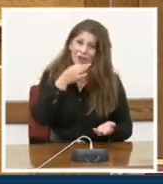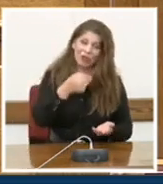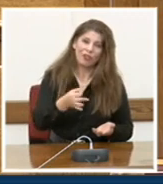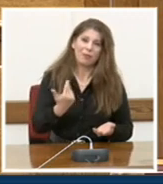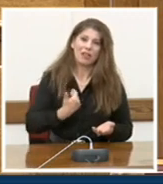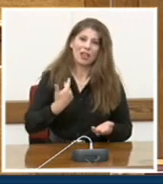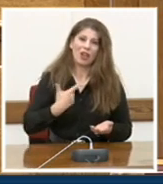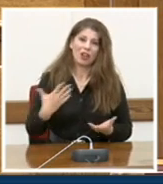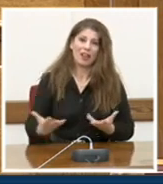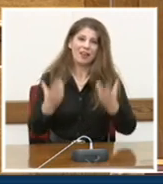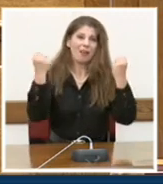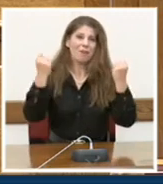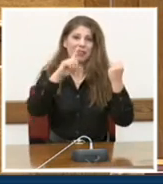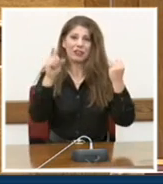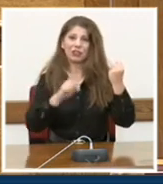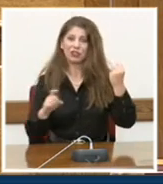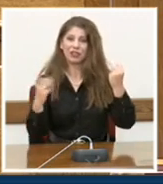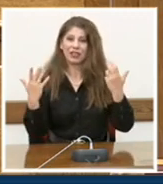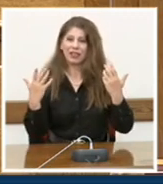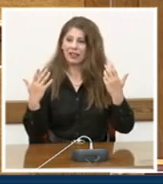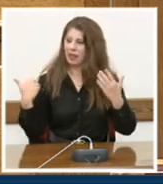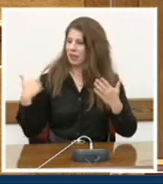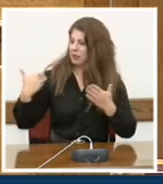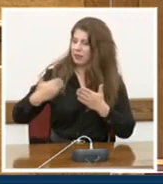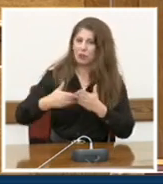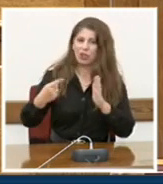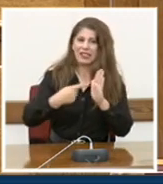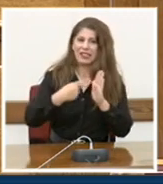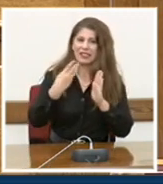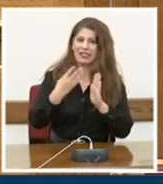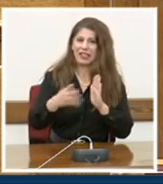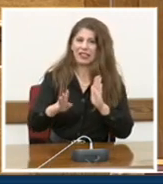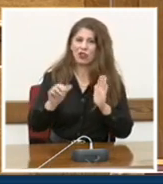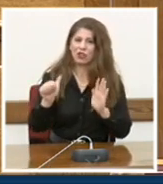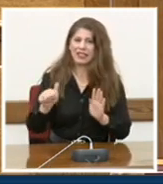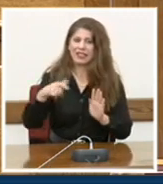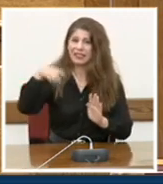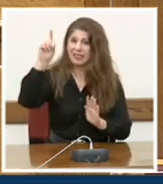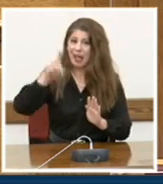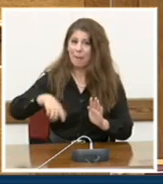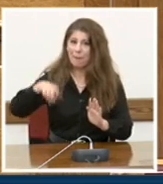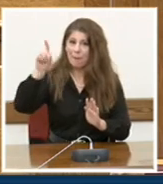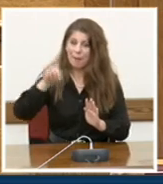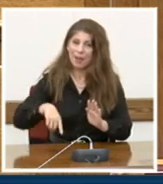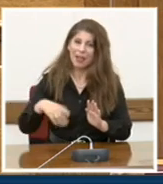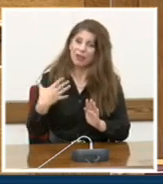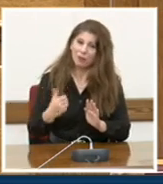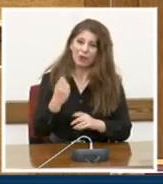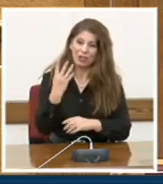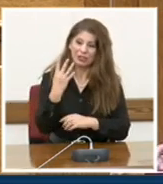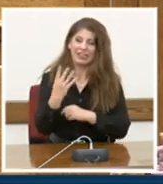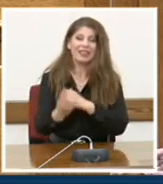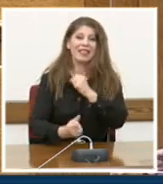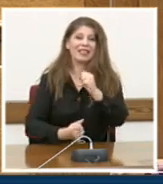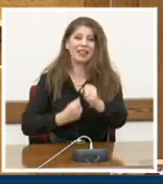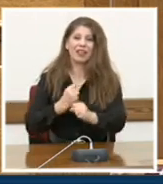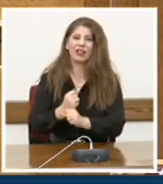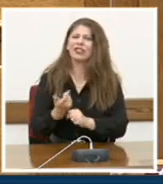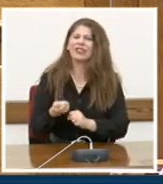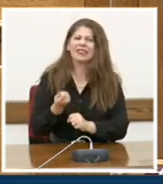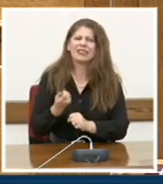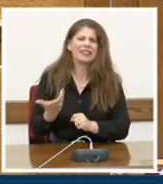χέρια της και τις υπόλοιπες 1460 μέρες που έχει η τετραετία, τι της προτείνετε